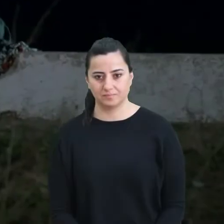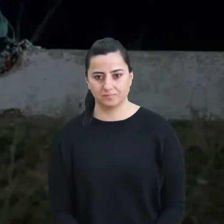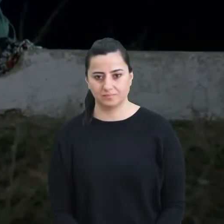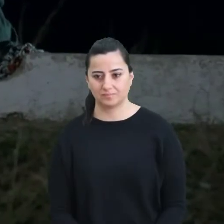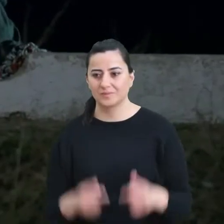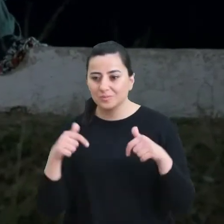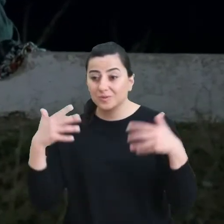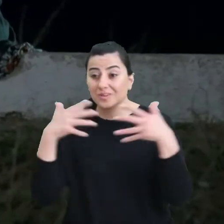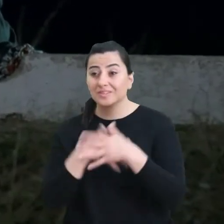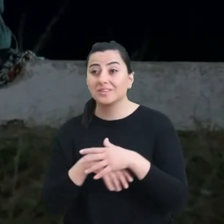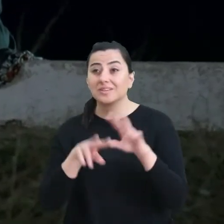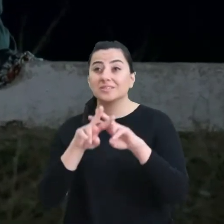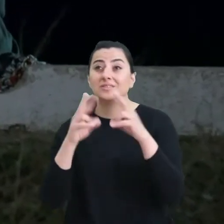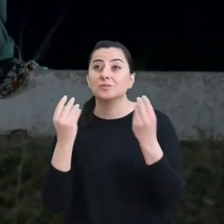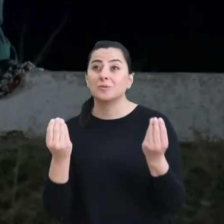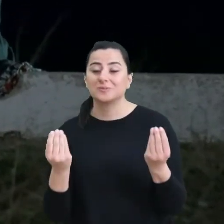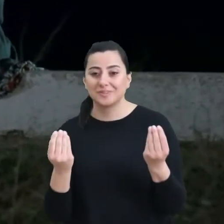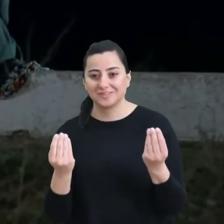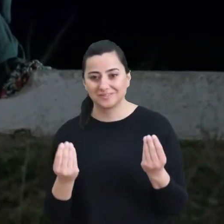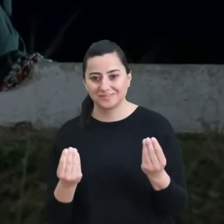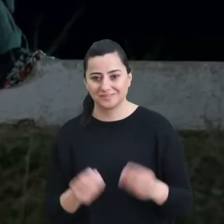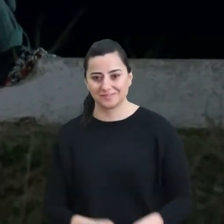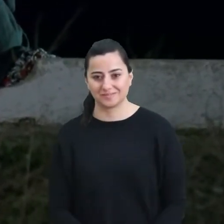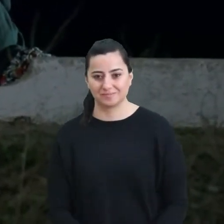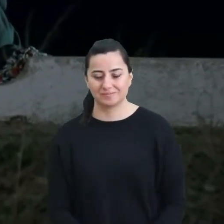Bu gece yıldızlar çok güzel İsmail.